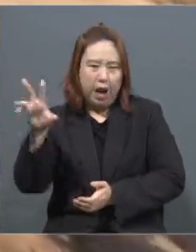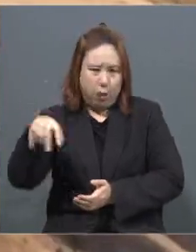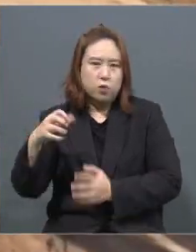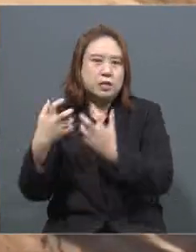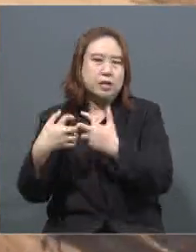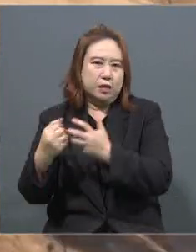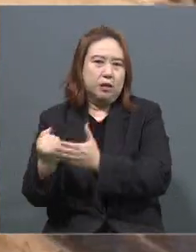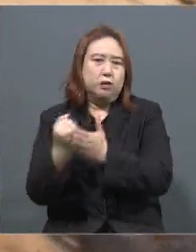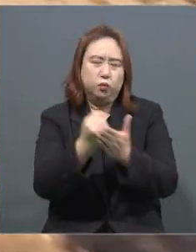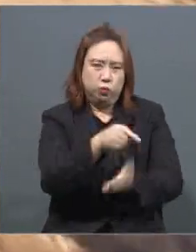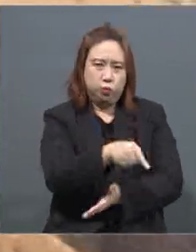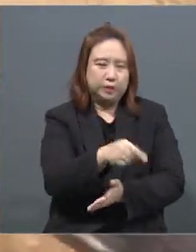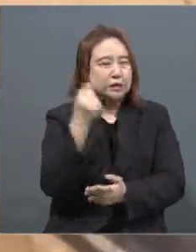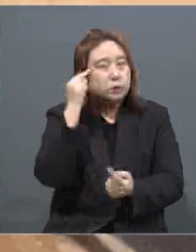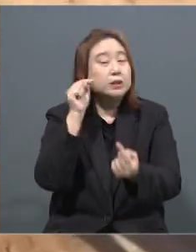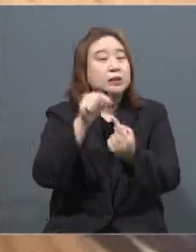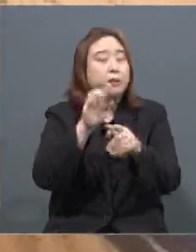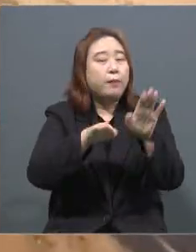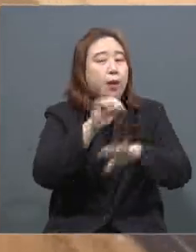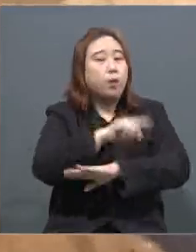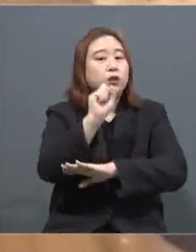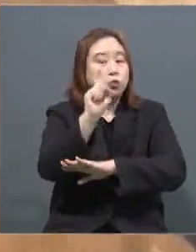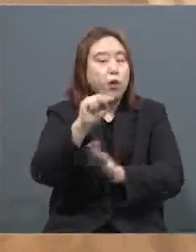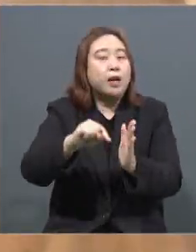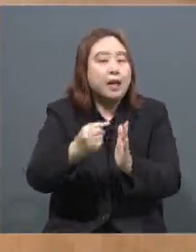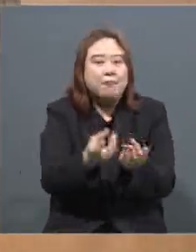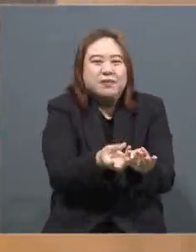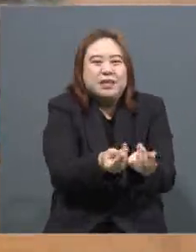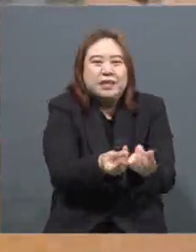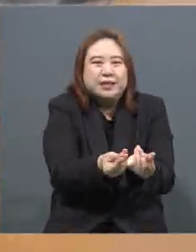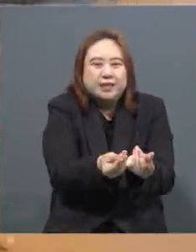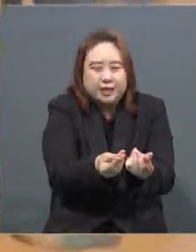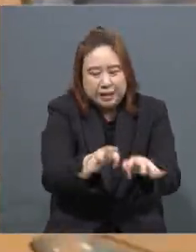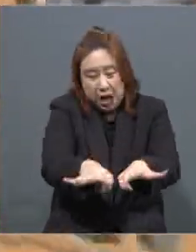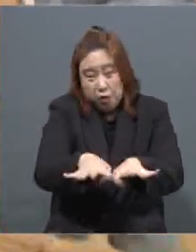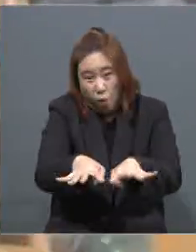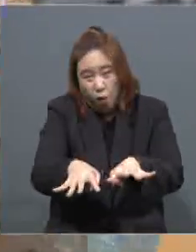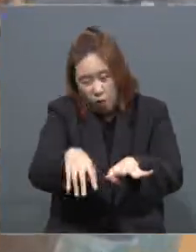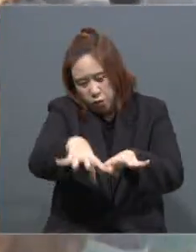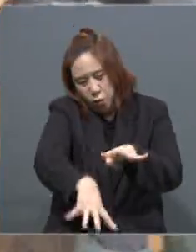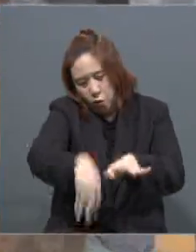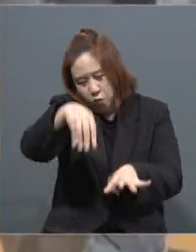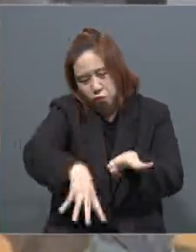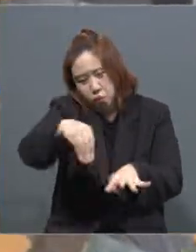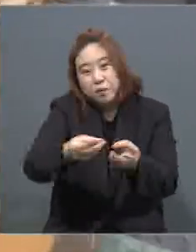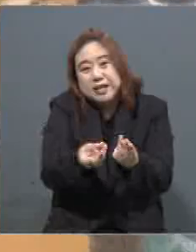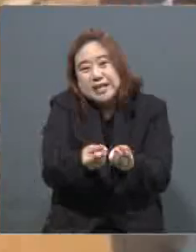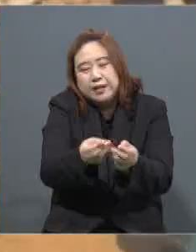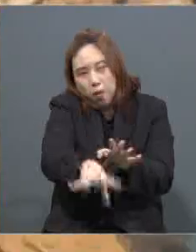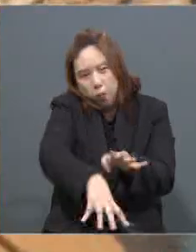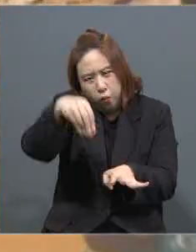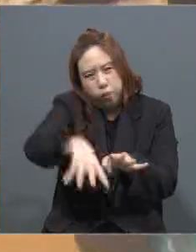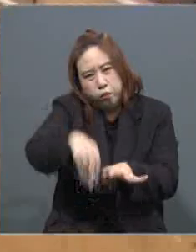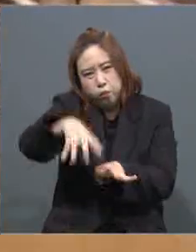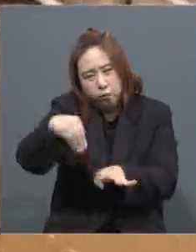าดว่าจะเข้าถึงพื้นที่ในวันศุกร์นี้และเริ่มดูดโคลนออกจากท่อระบายน้ำในเขตเทศบาลนครเชียงรายรวมถึ